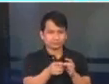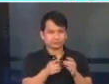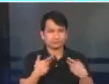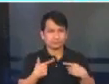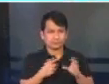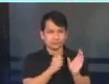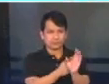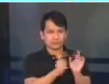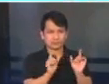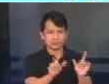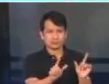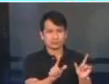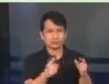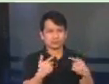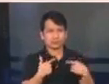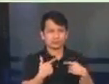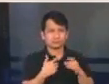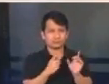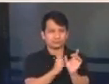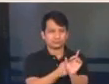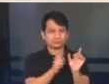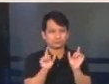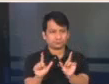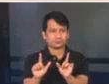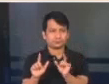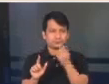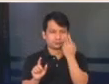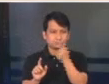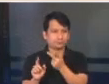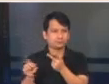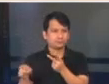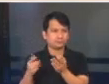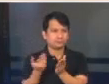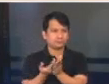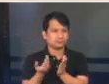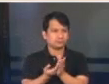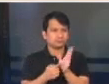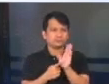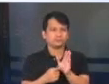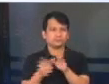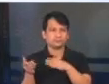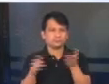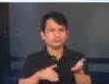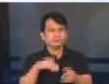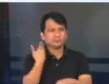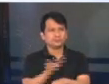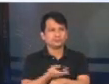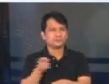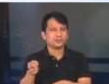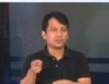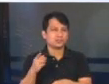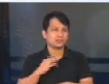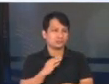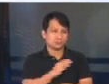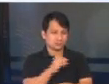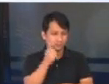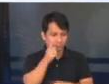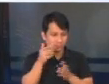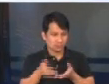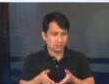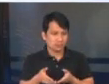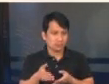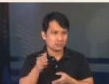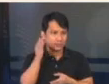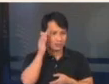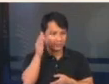sa Makabayan Block. Ayon sa kalihim, napatunayan daw ito ng mapatay ang anak ni Bayan Muna Congresswoman